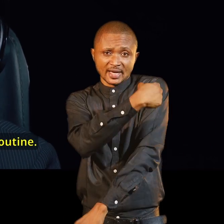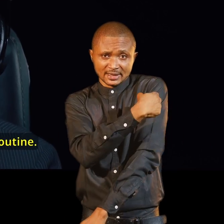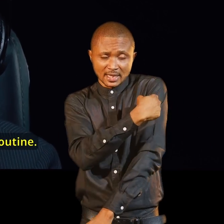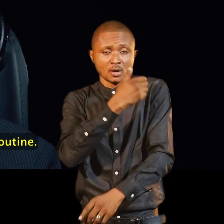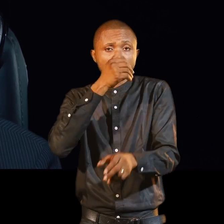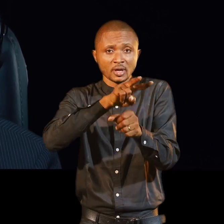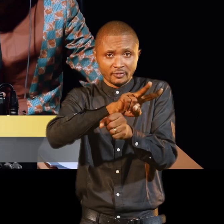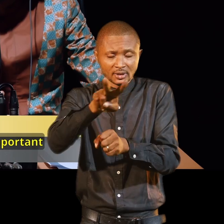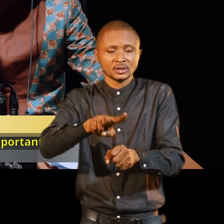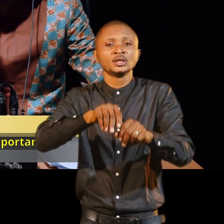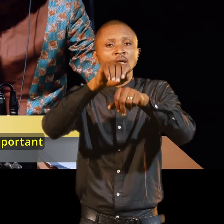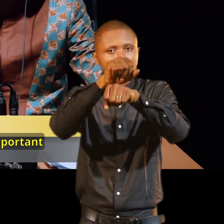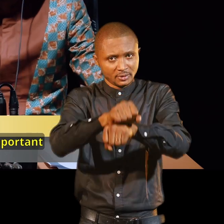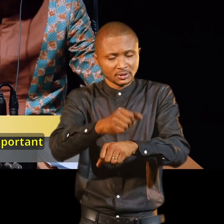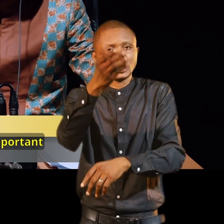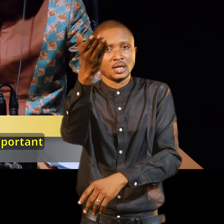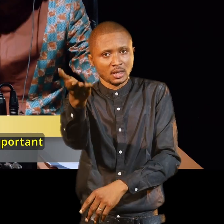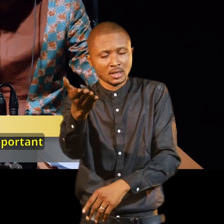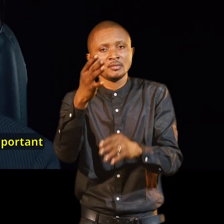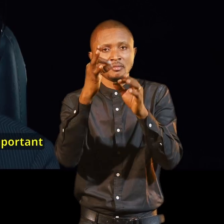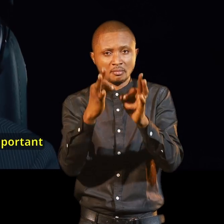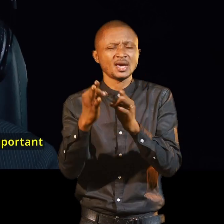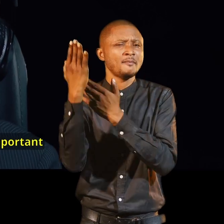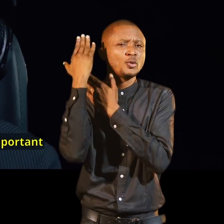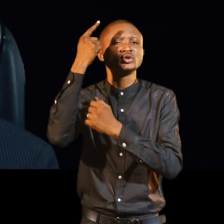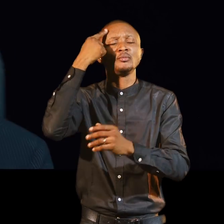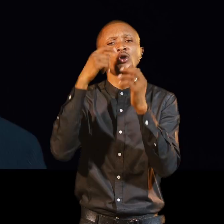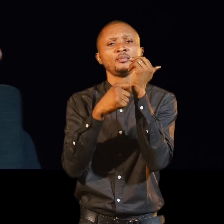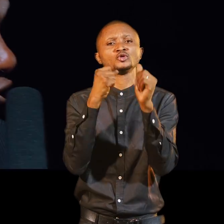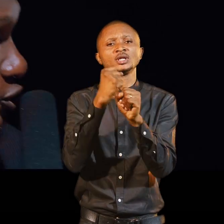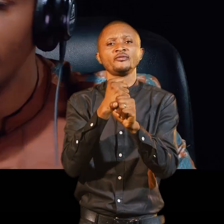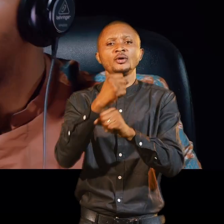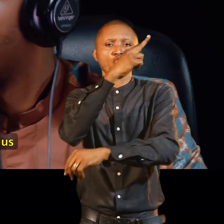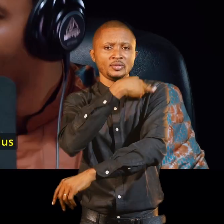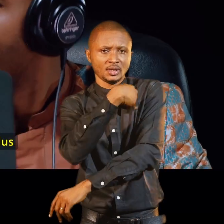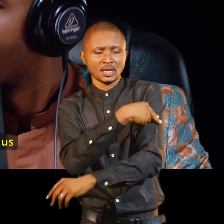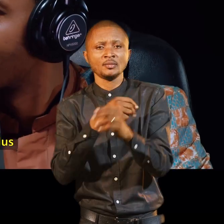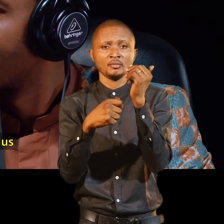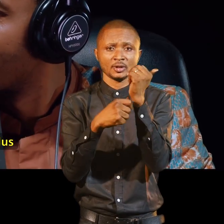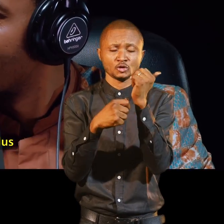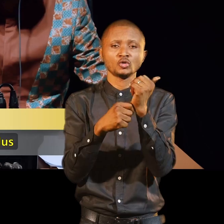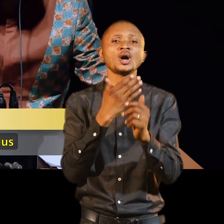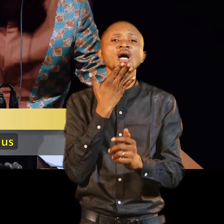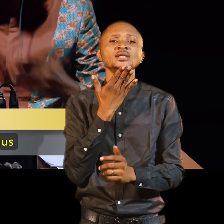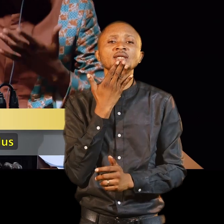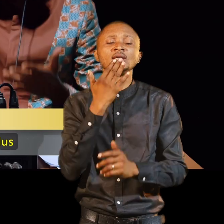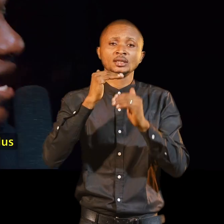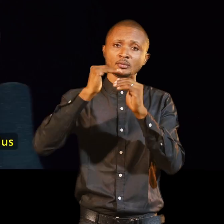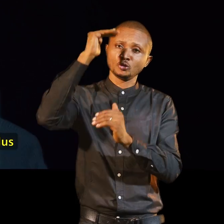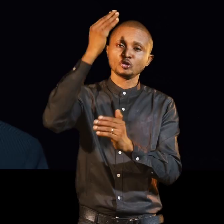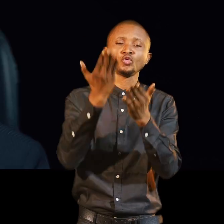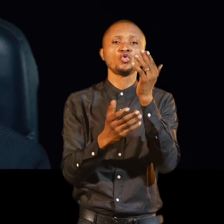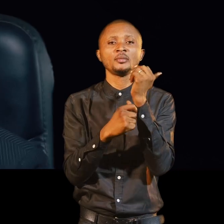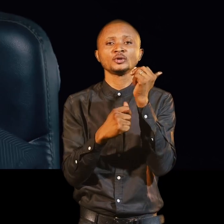ale chachibi jilu. Chisalu chakwe fuka jisama chakovizi zinefe. Chijini mushinga wabunyi, waba munga. Bantu bajine bijumu makumi atanu